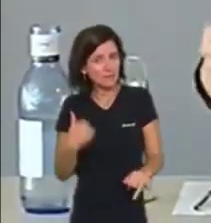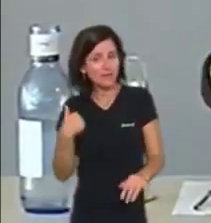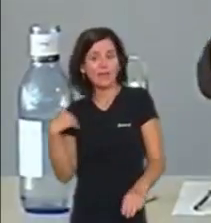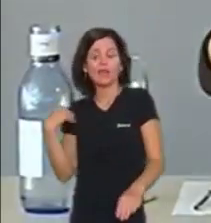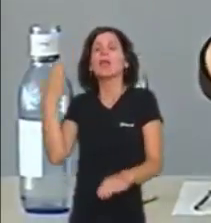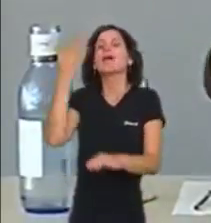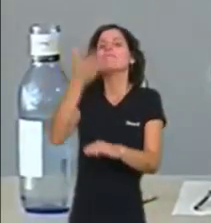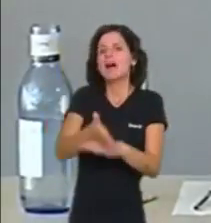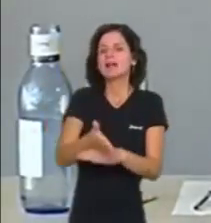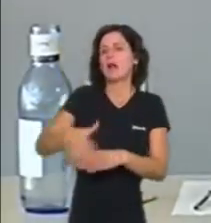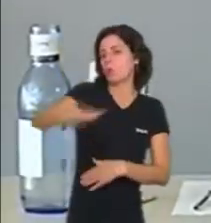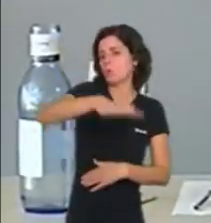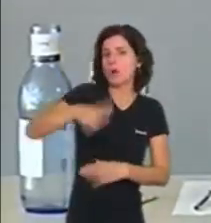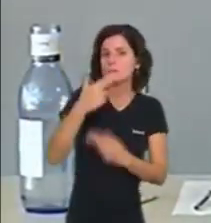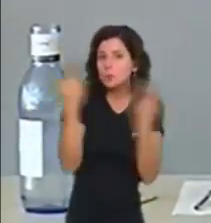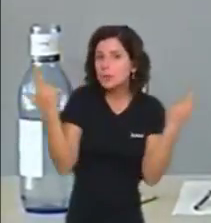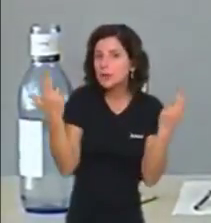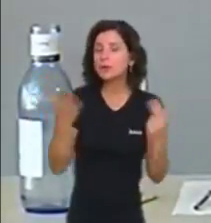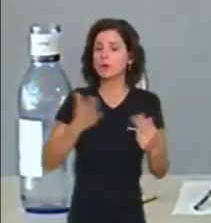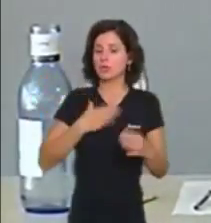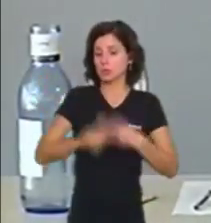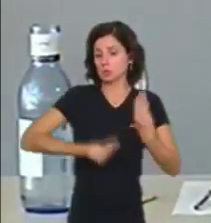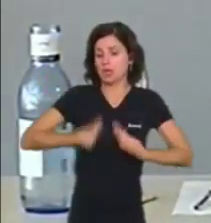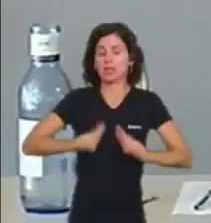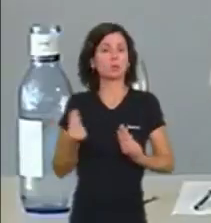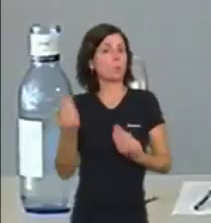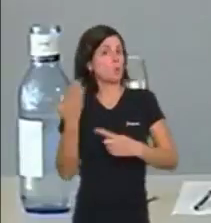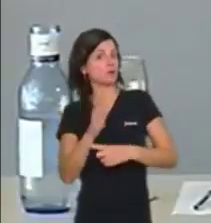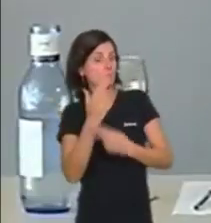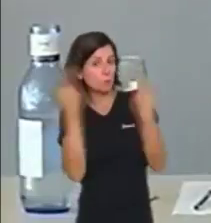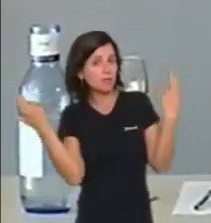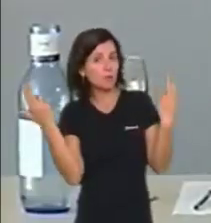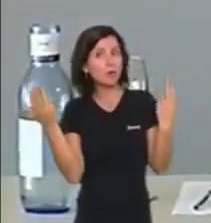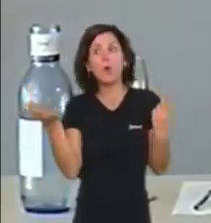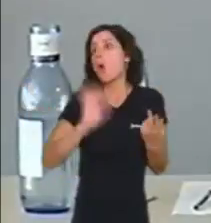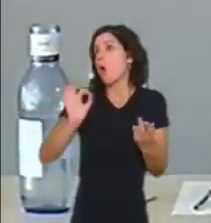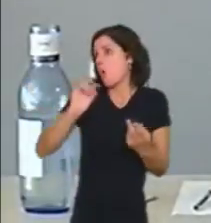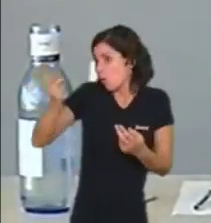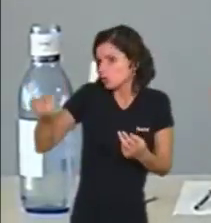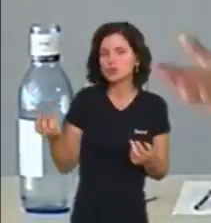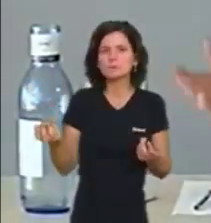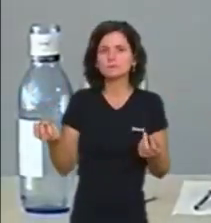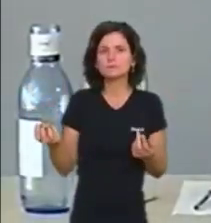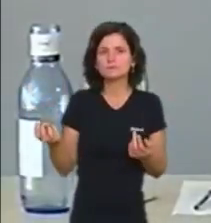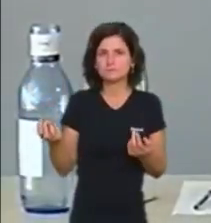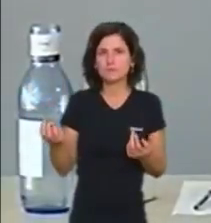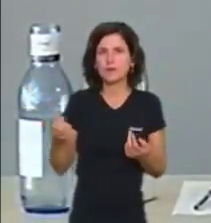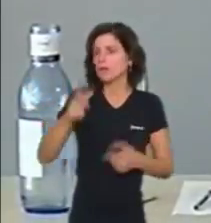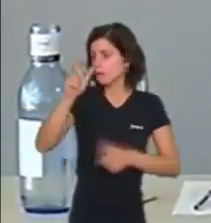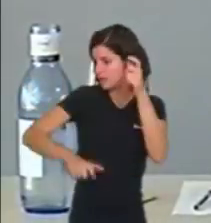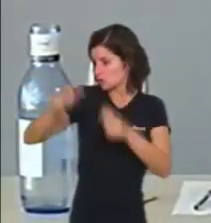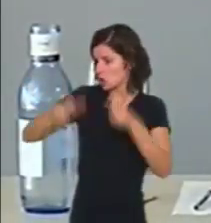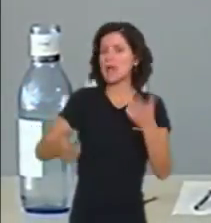fent o un acte, o estàs fent un acte inclús que no forma part de l'agenda política, jo ho he tingut, jo he tingut